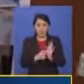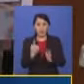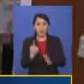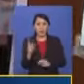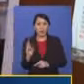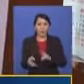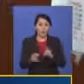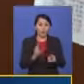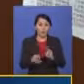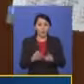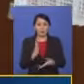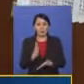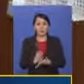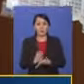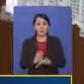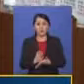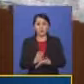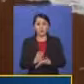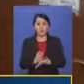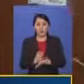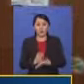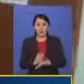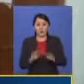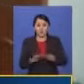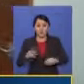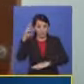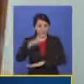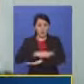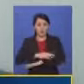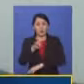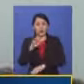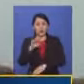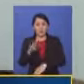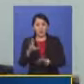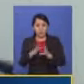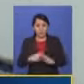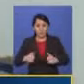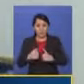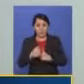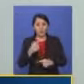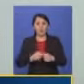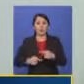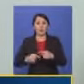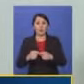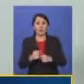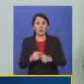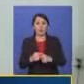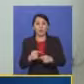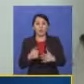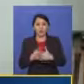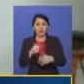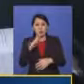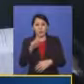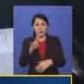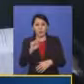мені спальняда қыздар мектеп сабаққа дайындалып жатыр. Аққайын ауданы көшіп келгендердің бірі Ибраимовтар әулеті. Олар бұған дейін